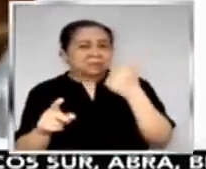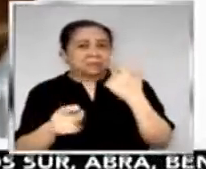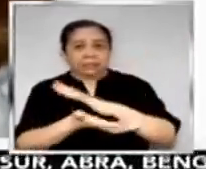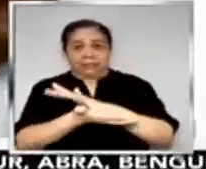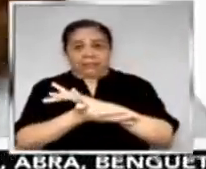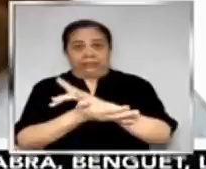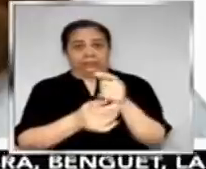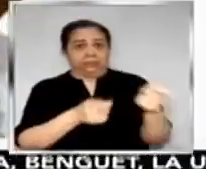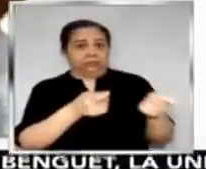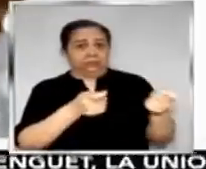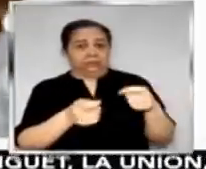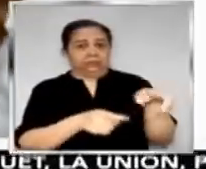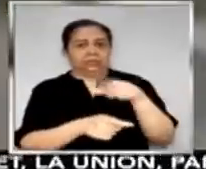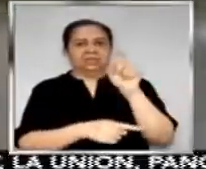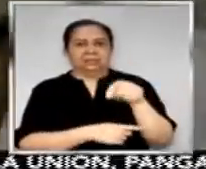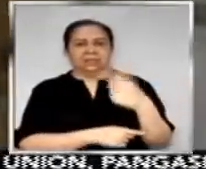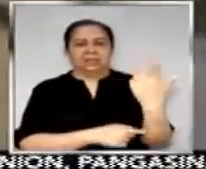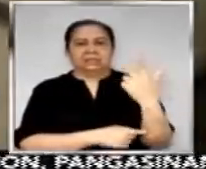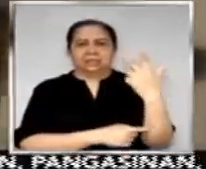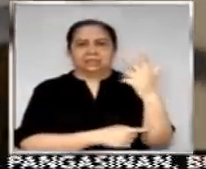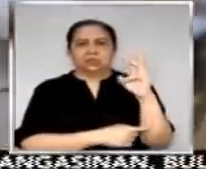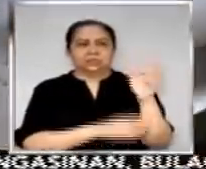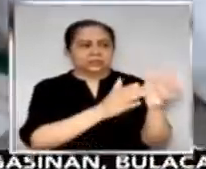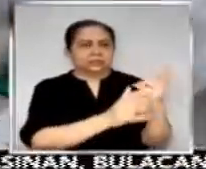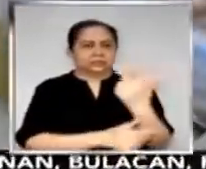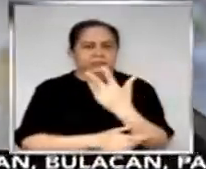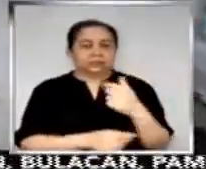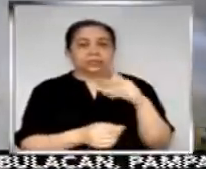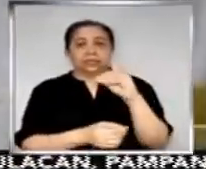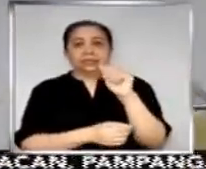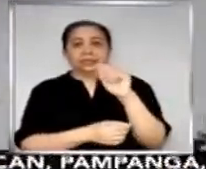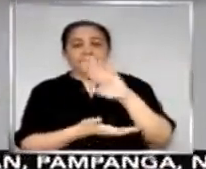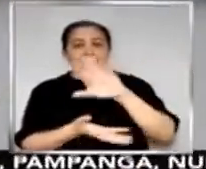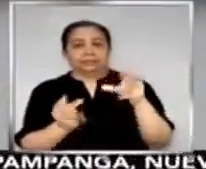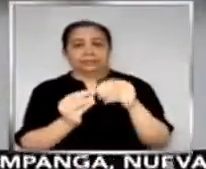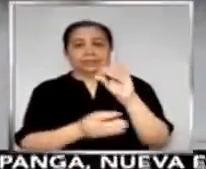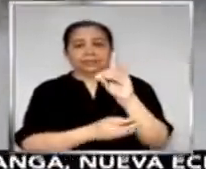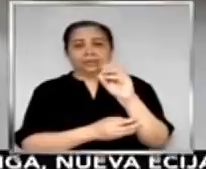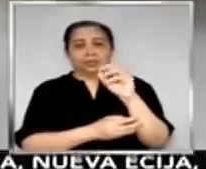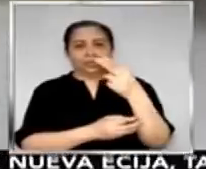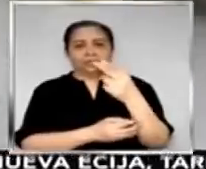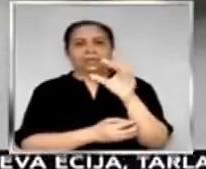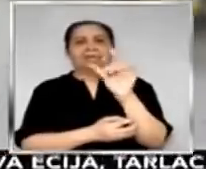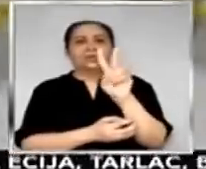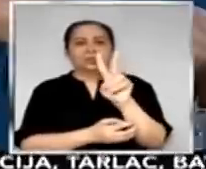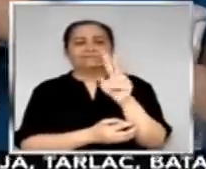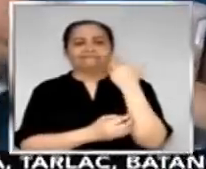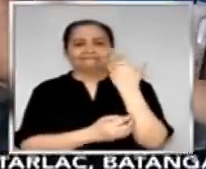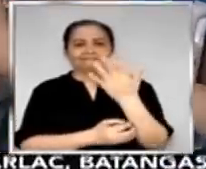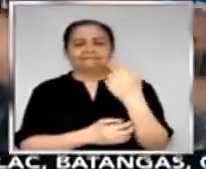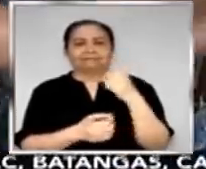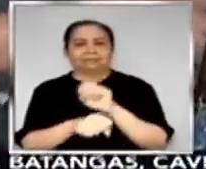mo, dapat mga 3 to 6 lang yan. Sa datos ng DOH, nasa 82 na ang namatay na healthcare workers dahil sa COVID.